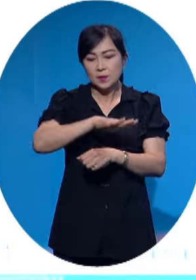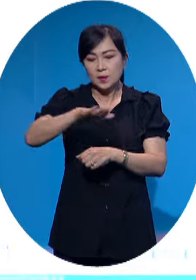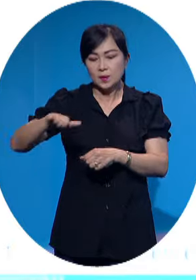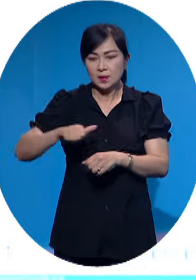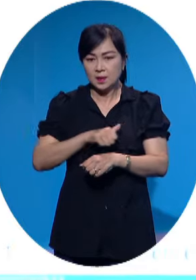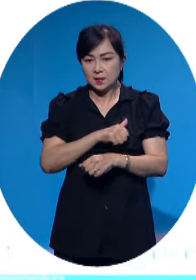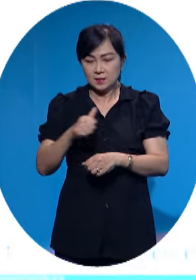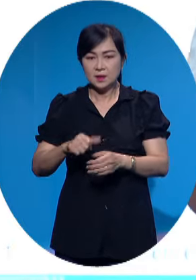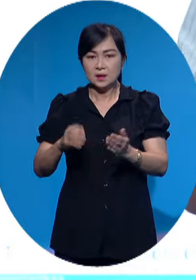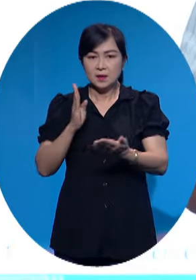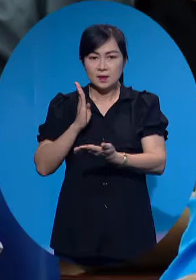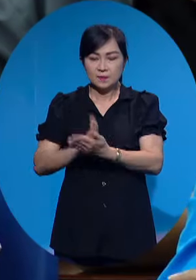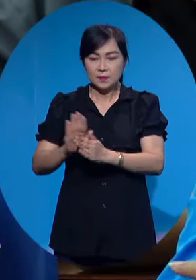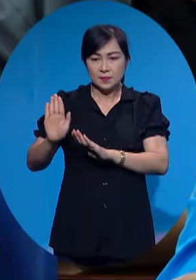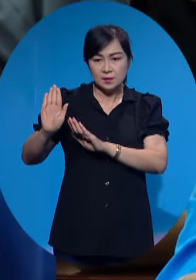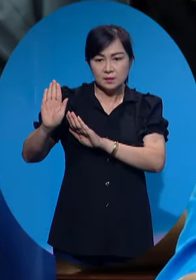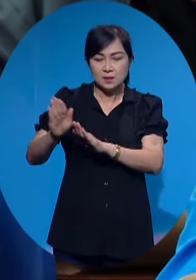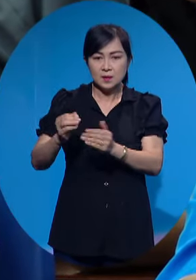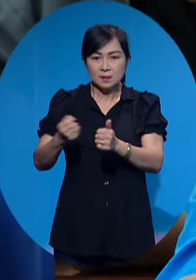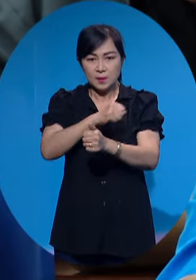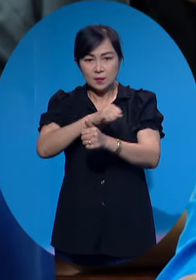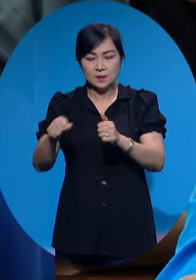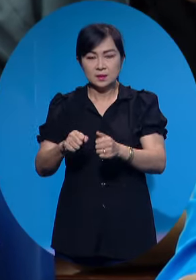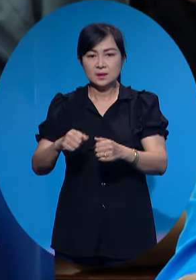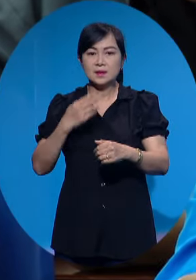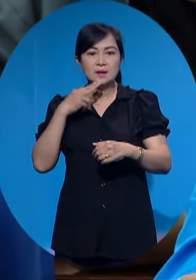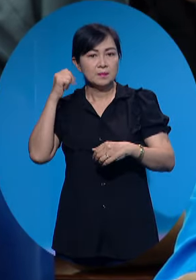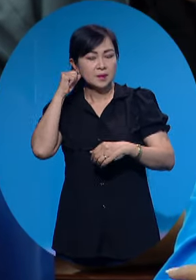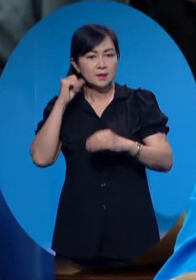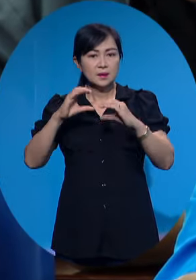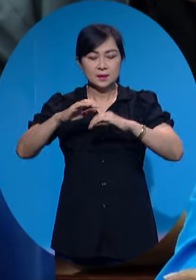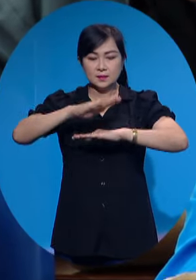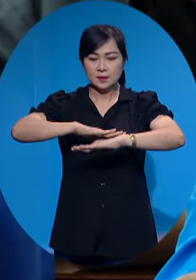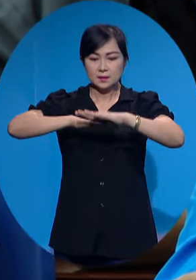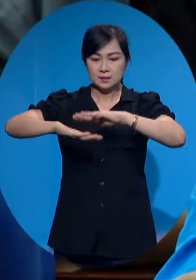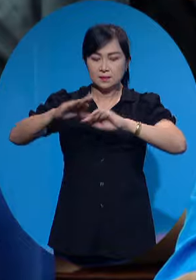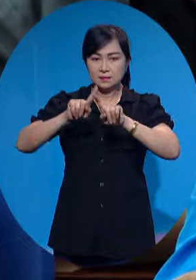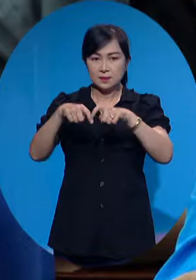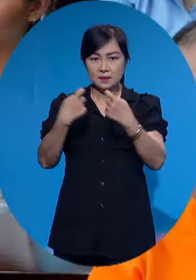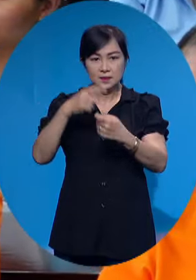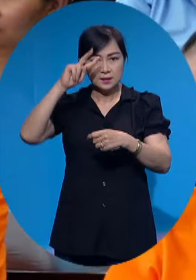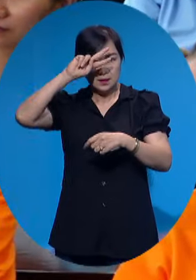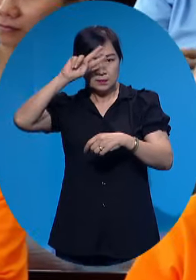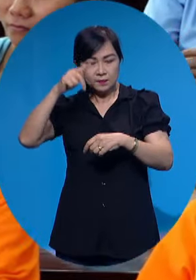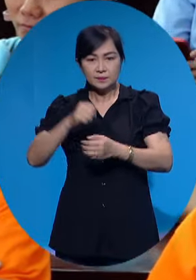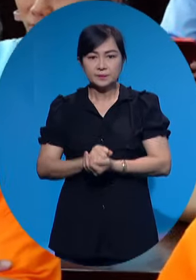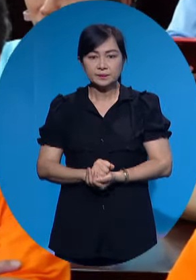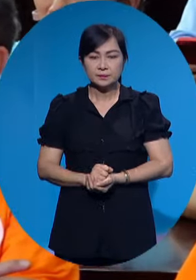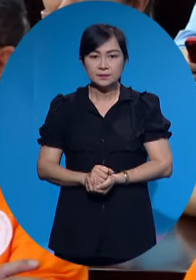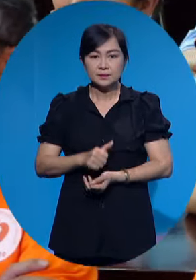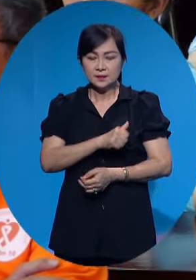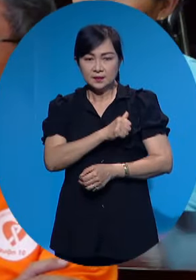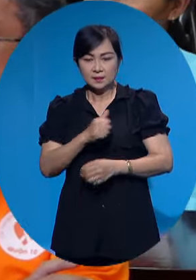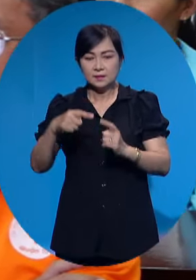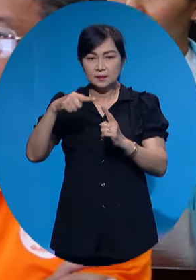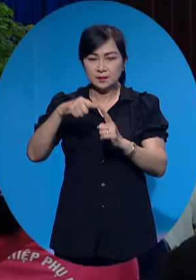người xung quanh về các biện pháp phòng ngừa ứng phó bạo lực trên cơ sở giới cách thức xây dựng gia đình hạnh phúc cụ thể các tuyên truyền viên